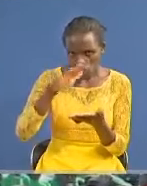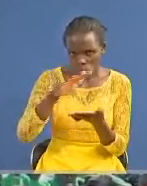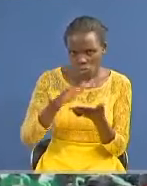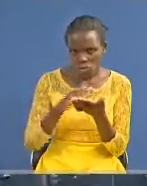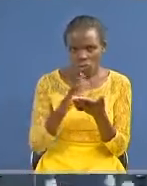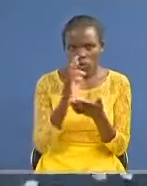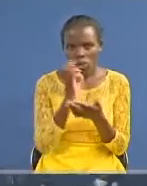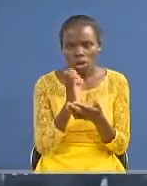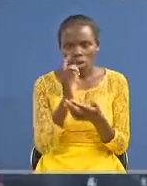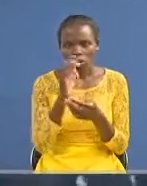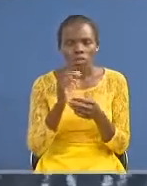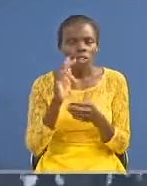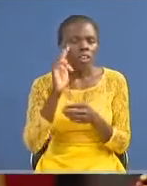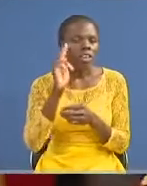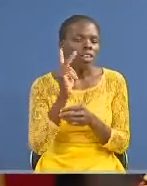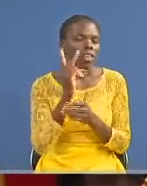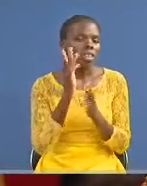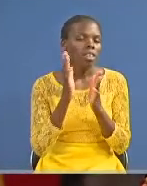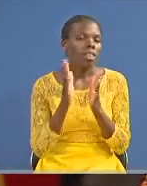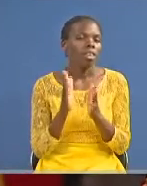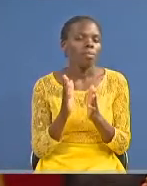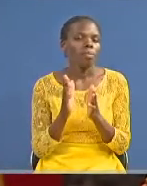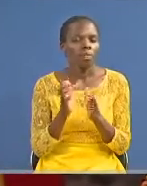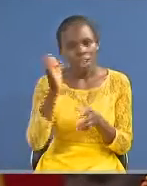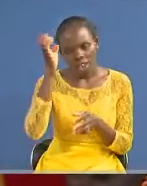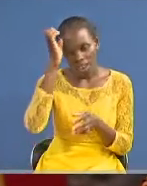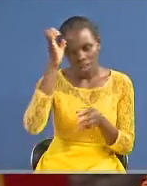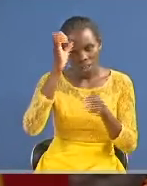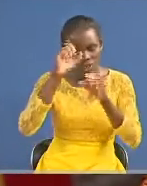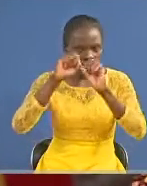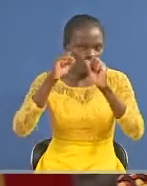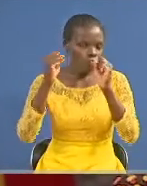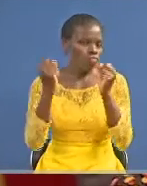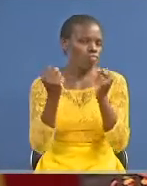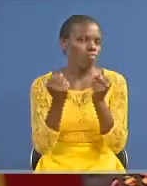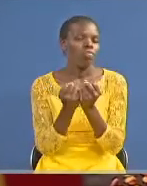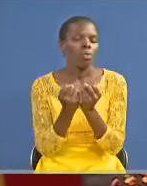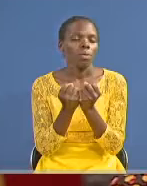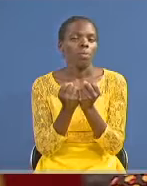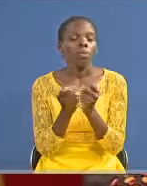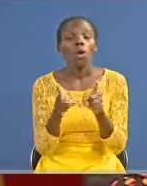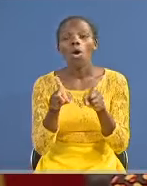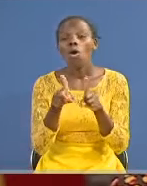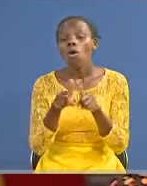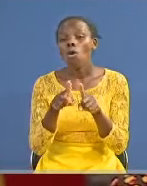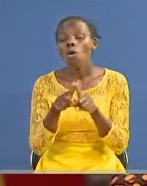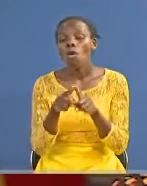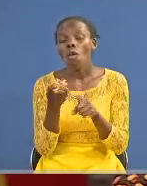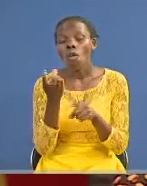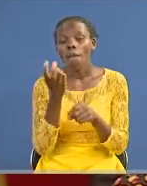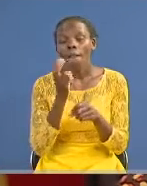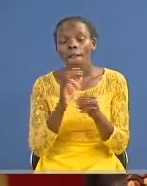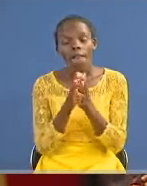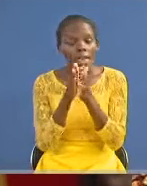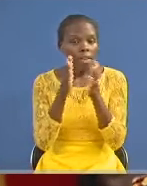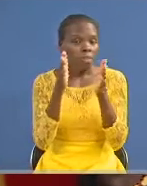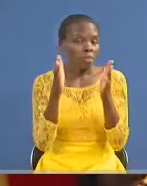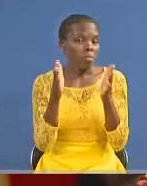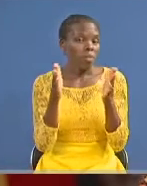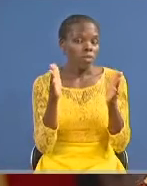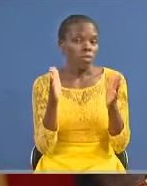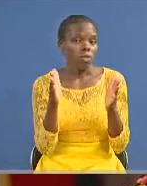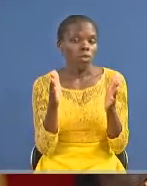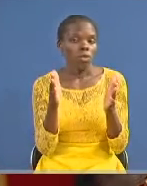kodi wanayotozwa Wakenya. Our education system has also witnessed a rapid expansion